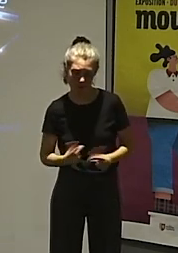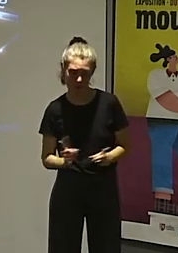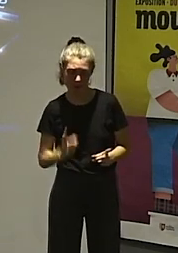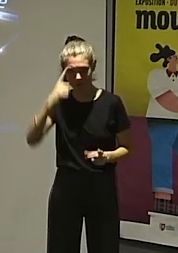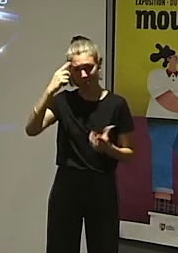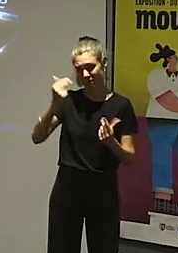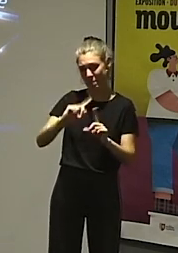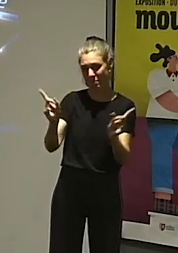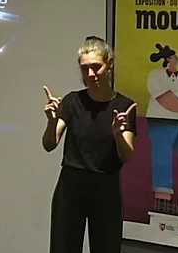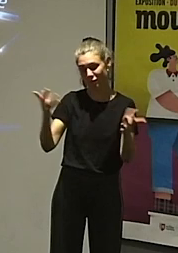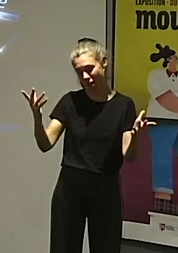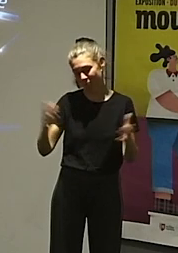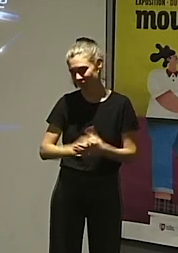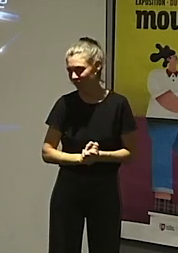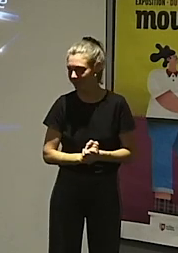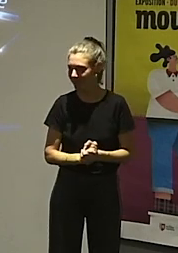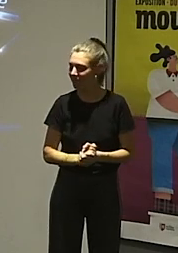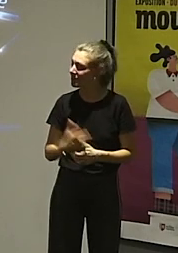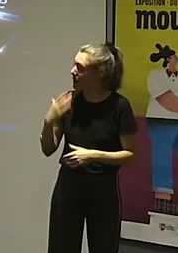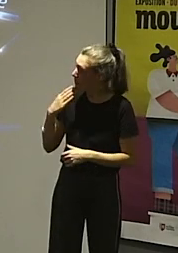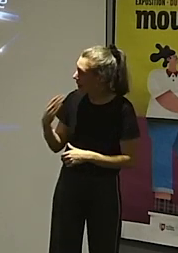Merci beaucoup, Mohamed, pour